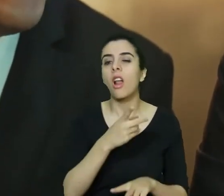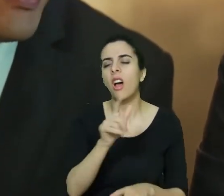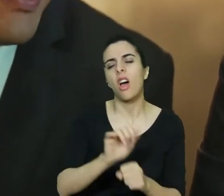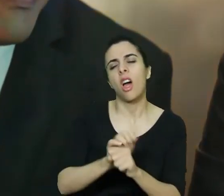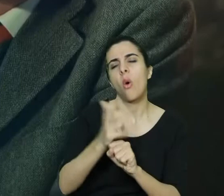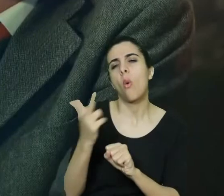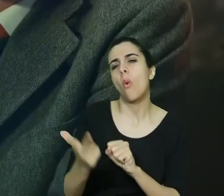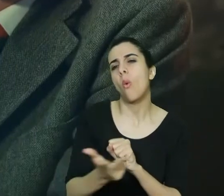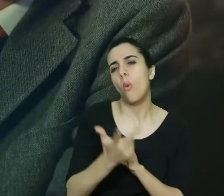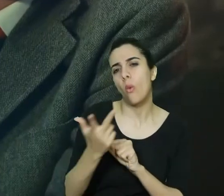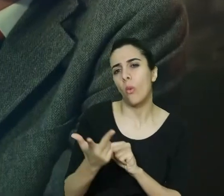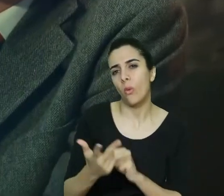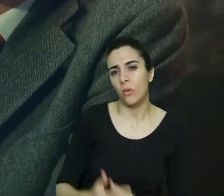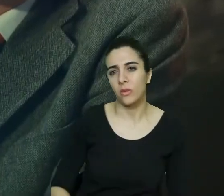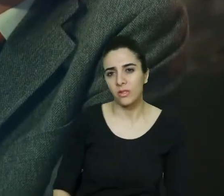çiğ çiğ yer.